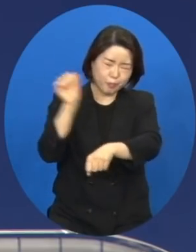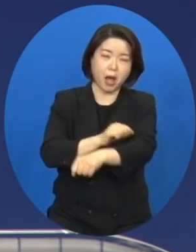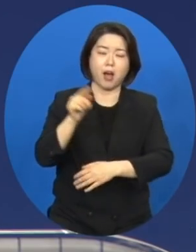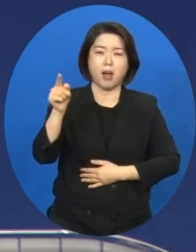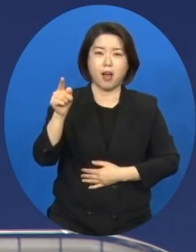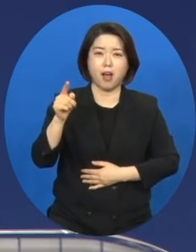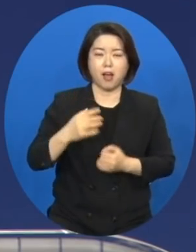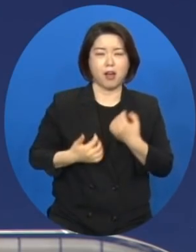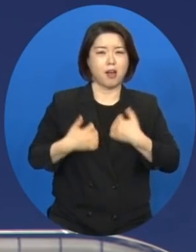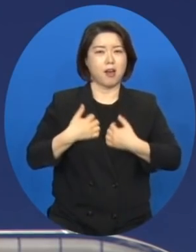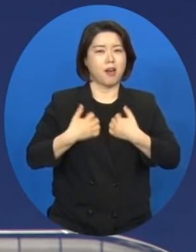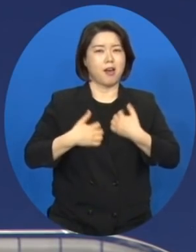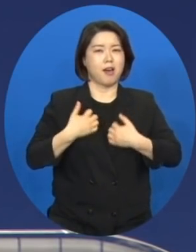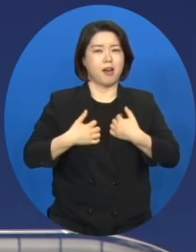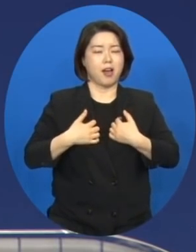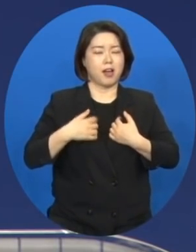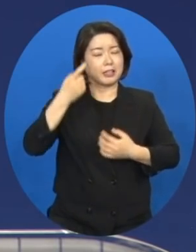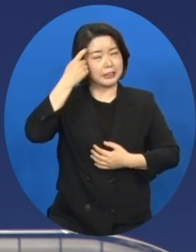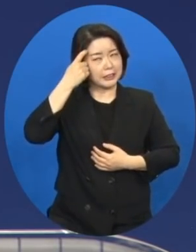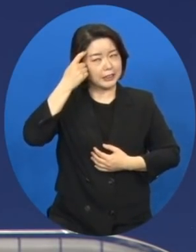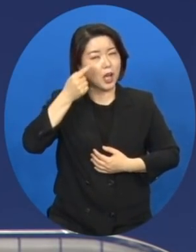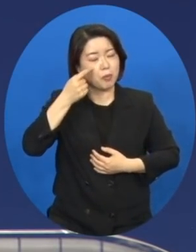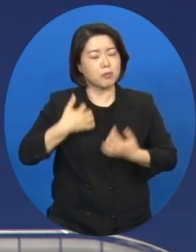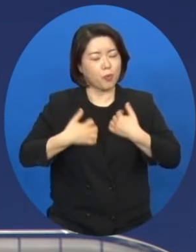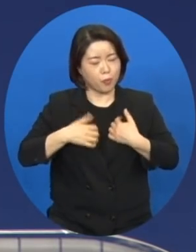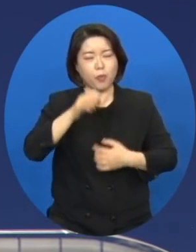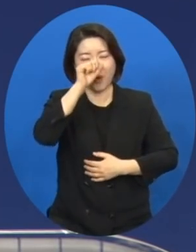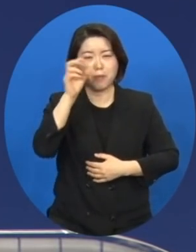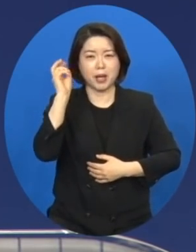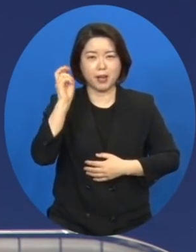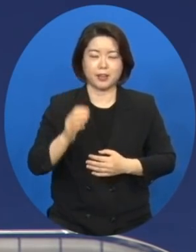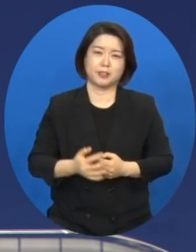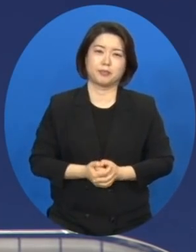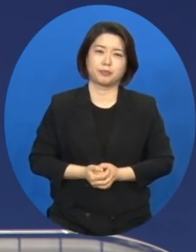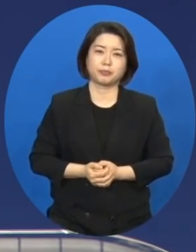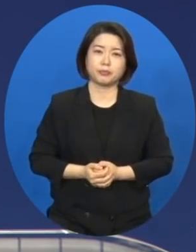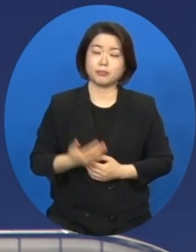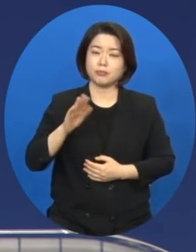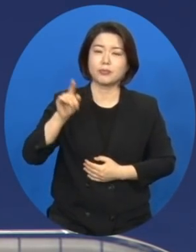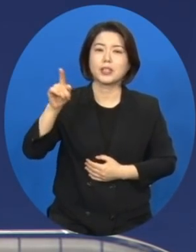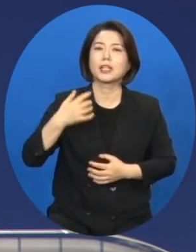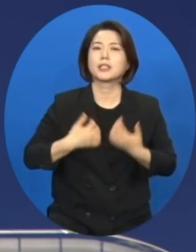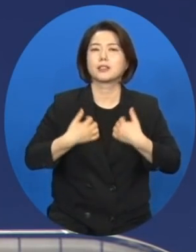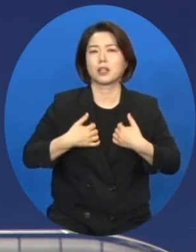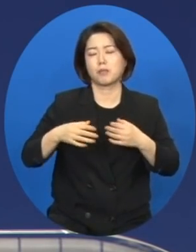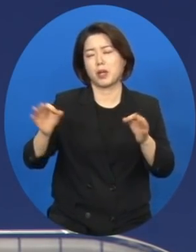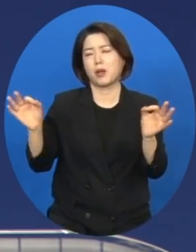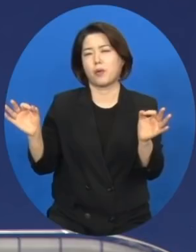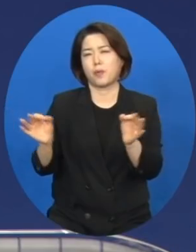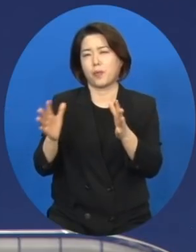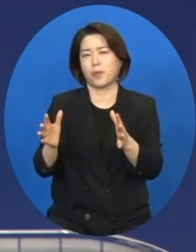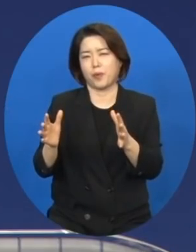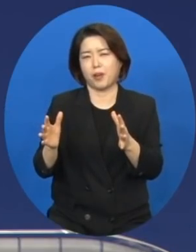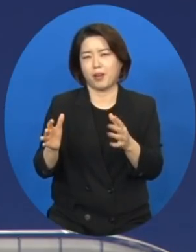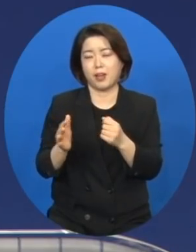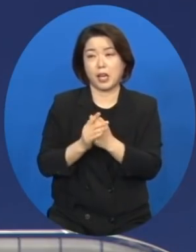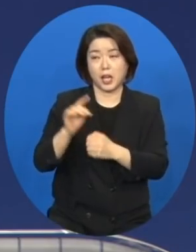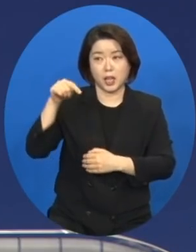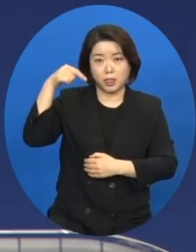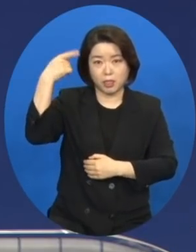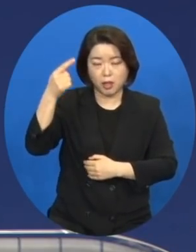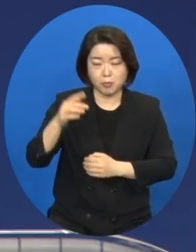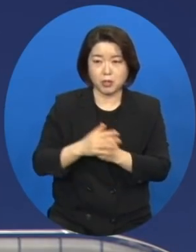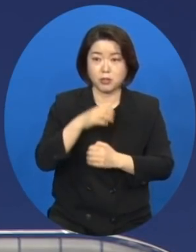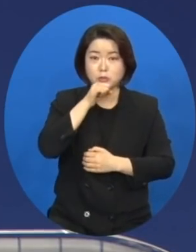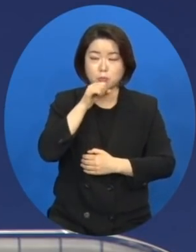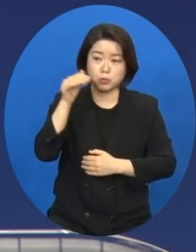근데 정말 상상만 해도 너무 좋을 것 같아요. 근데 그 기쁨이 잠시, 다음 학기 때 성적이